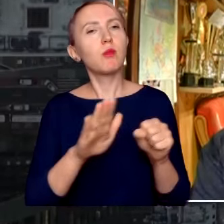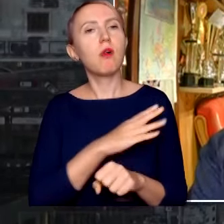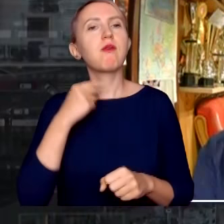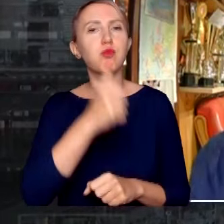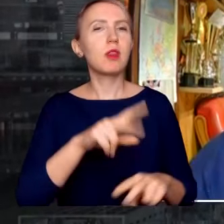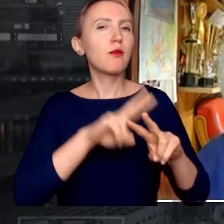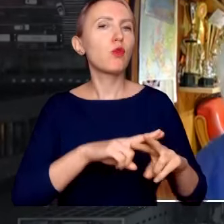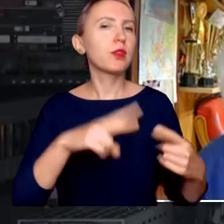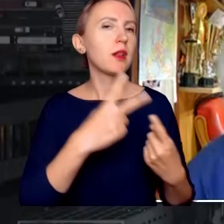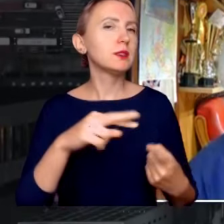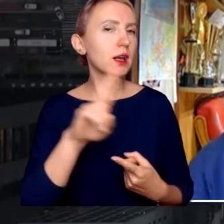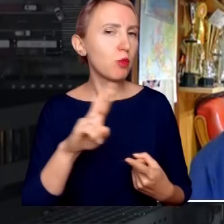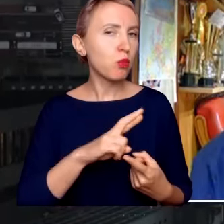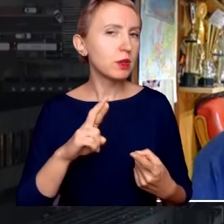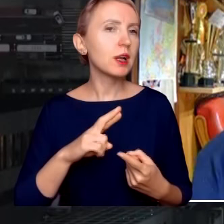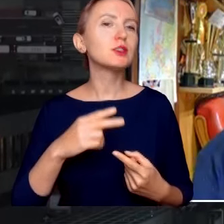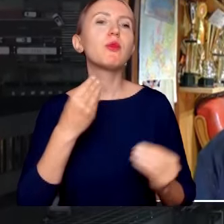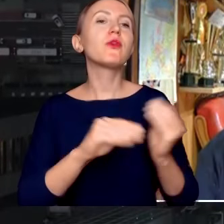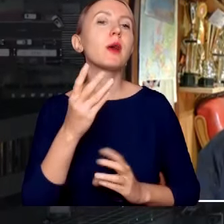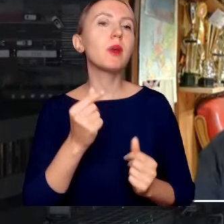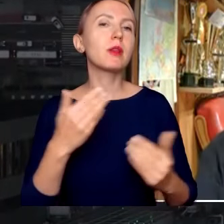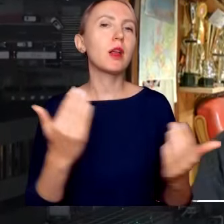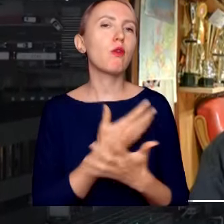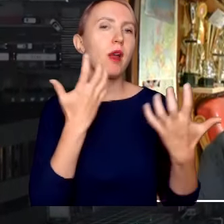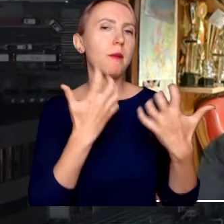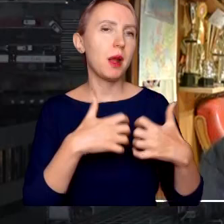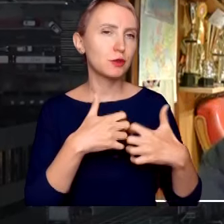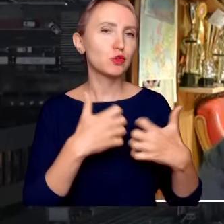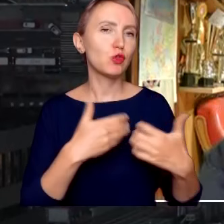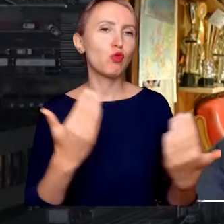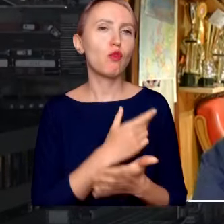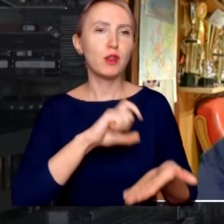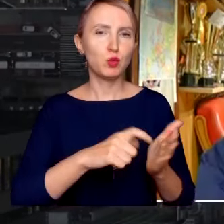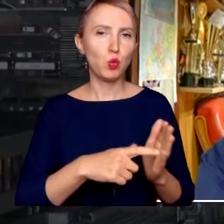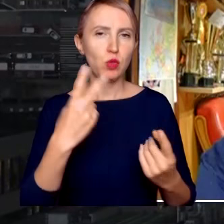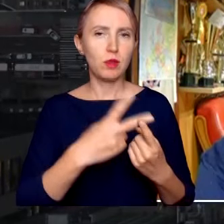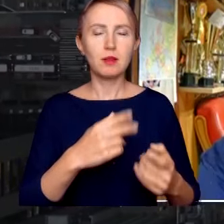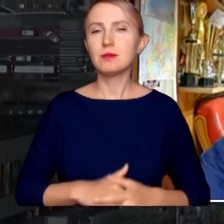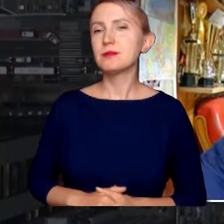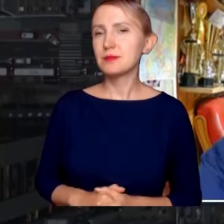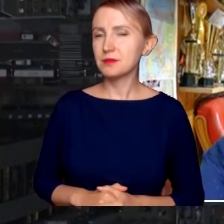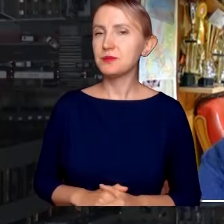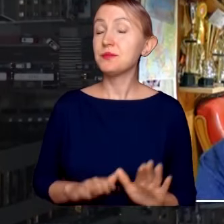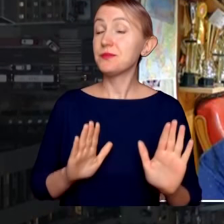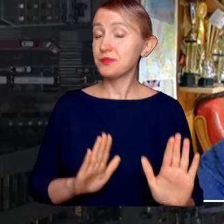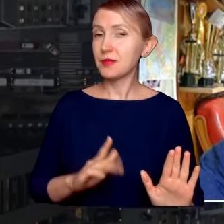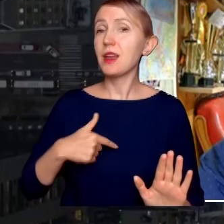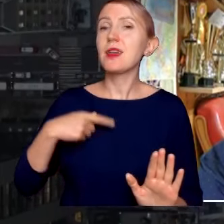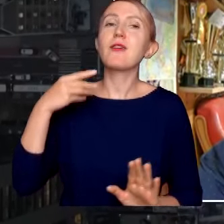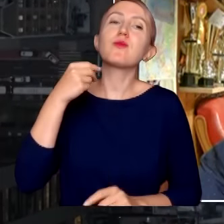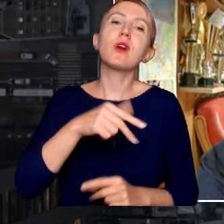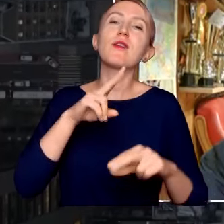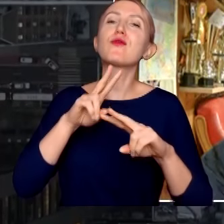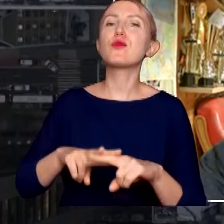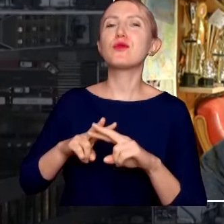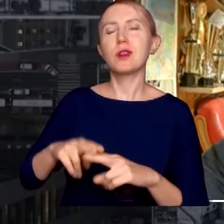Fundacji Telewizji Republika, żebyśmy mieli więcej pieniędzy na nowy sprzęt do nowego studia. Dobrze, a ja wpłacę na fundację zajmującą